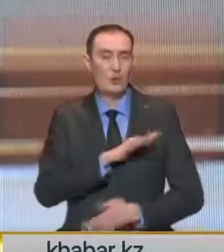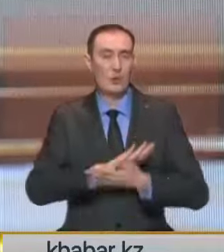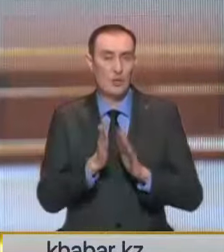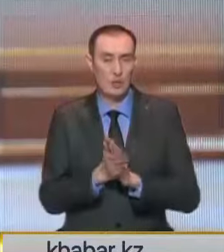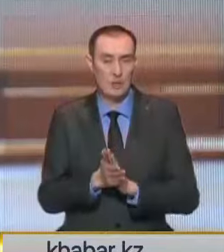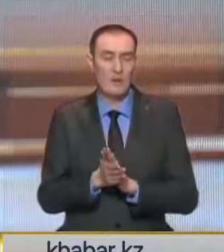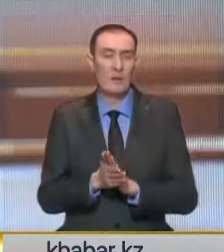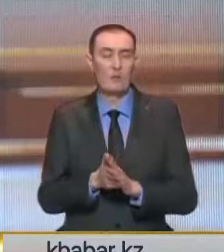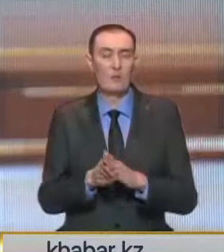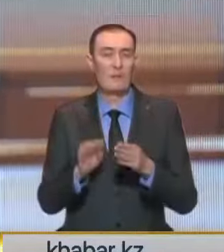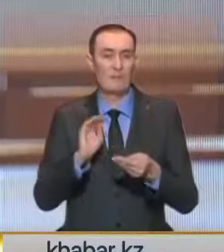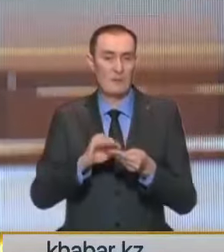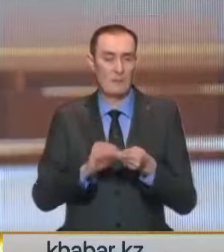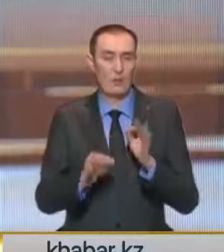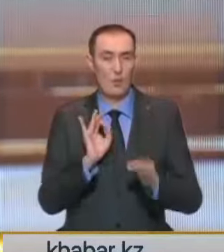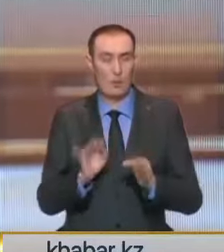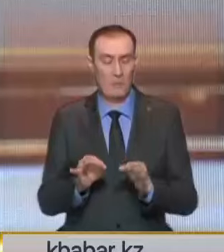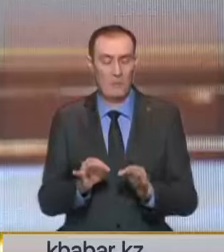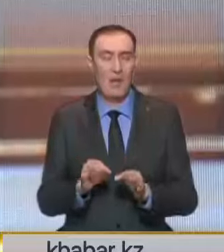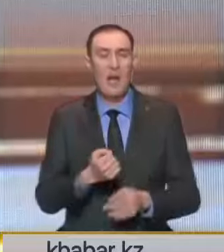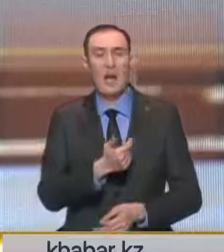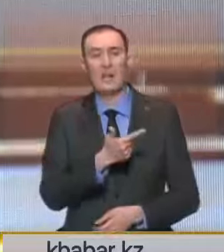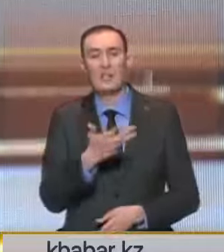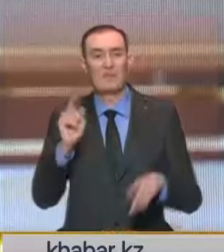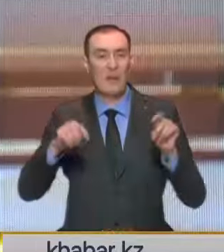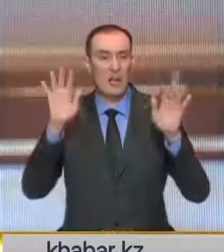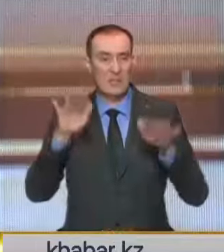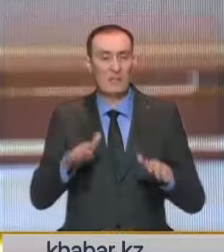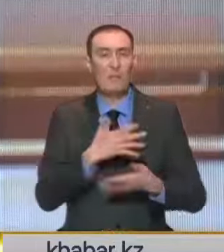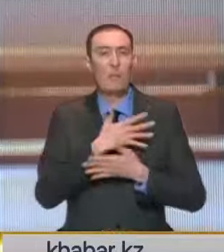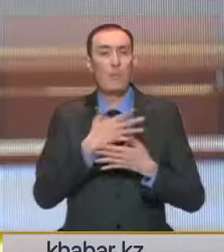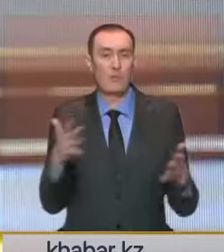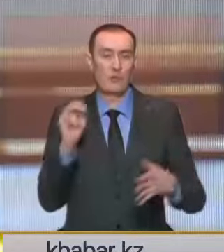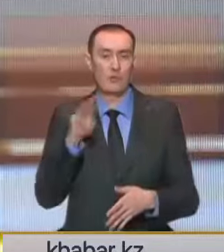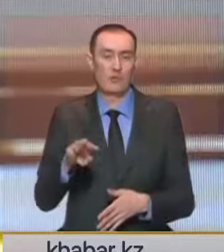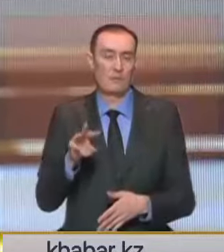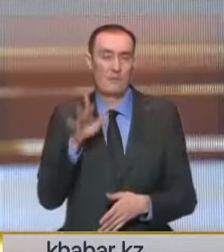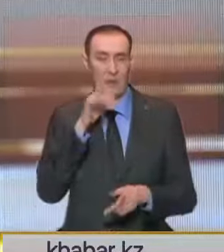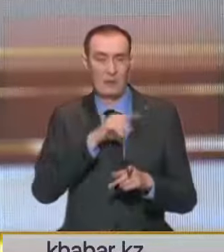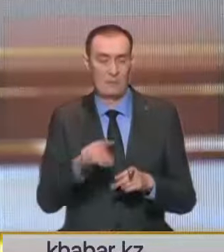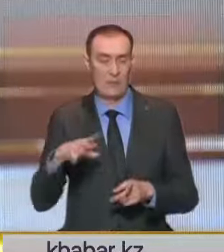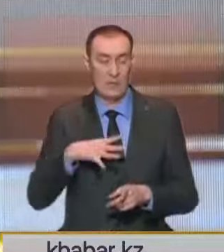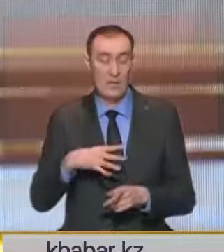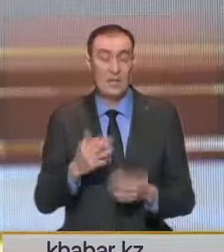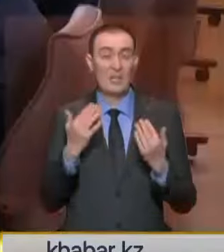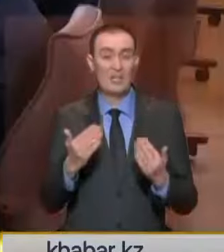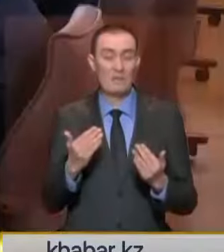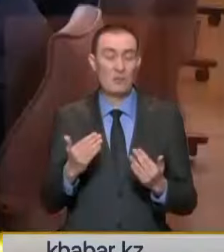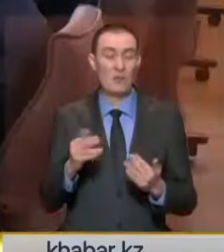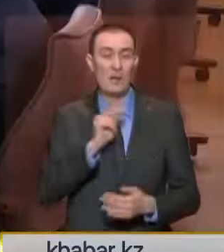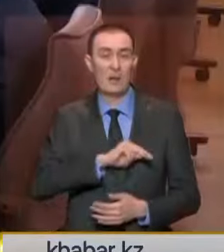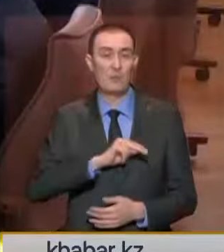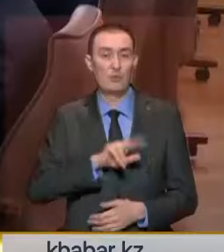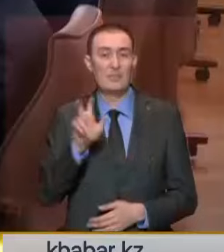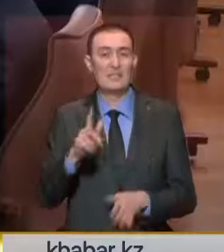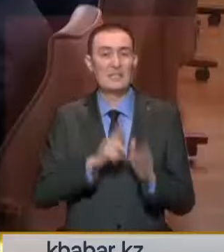режим ожидается в пределах климатической нормы. Количество осадков превысит многолетнюю норму. На сегодня в стране